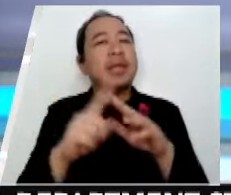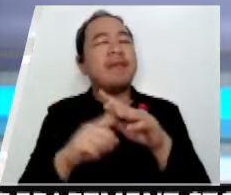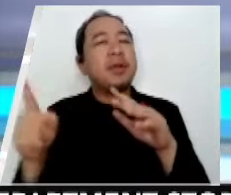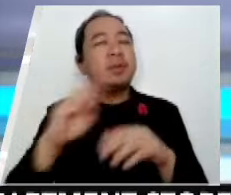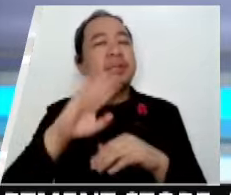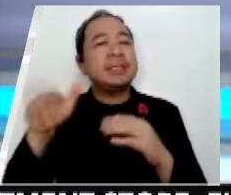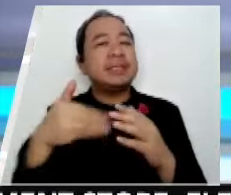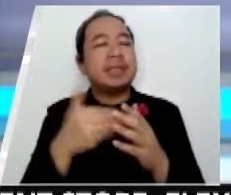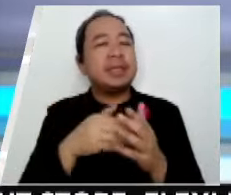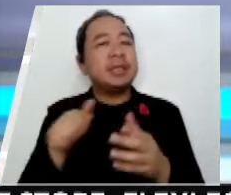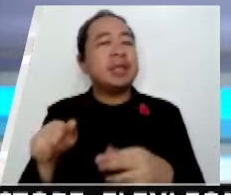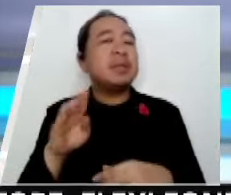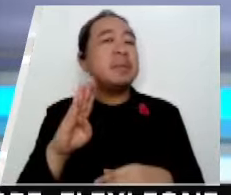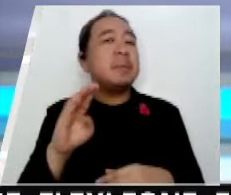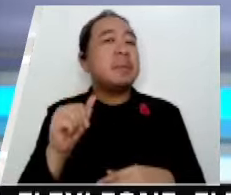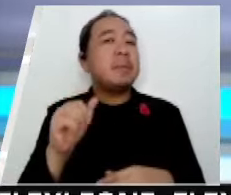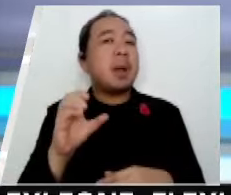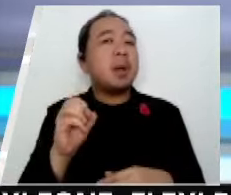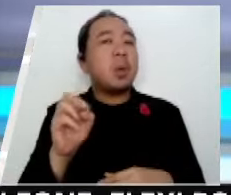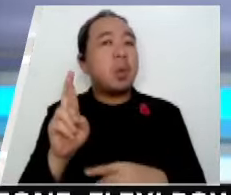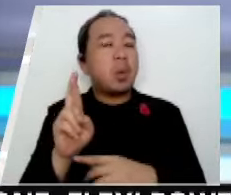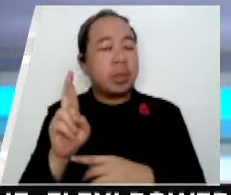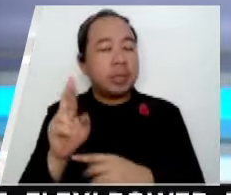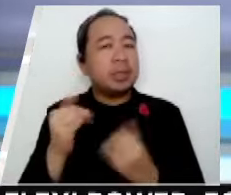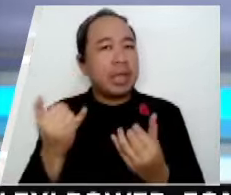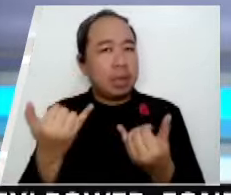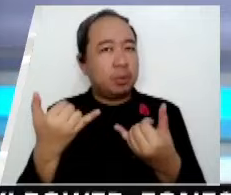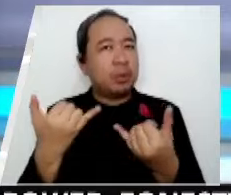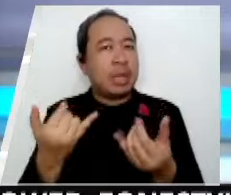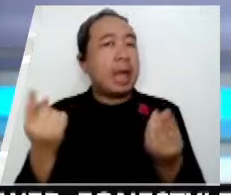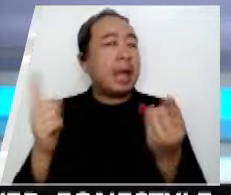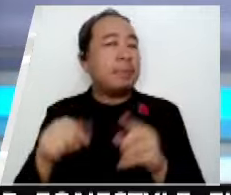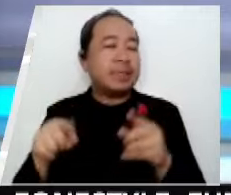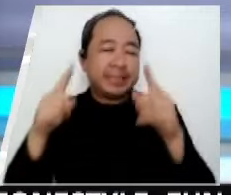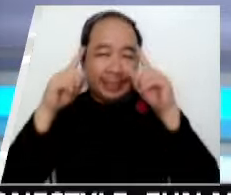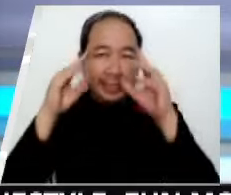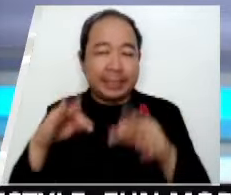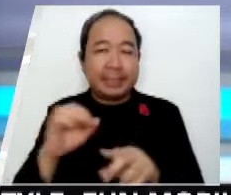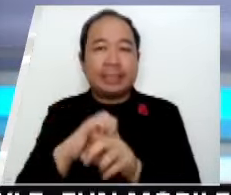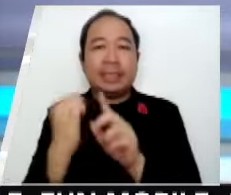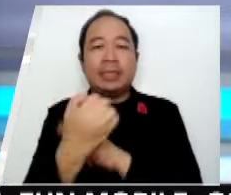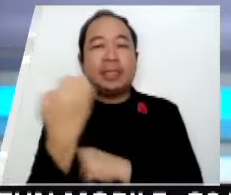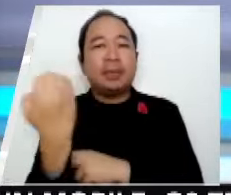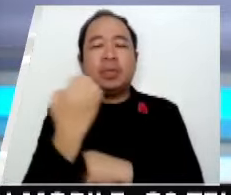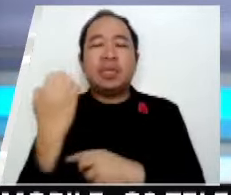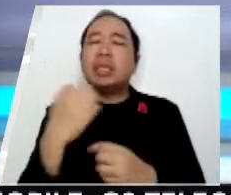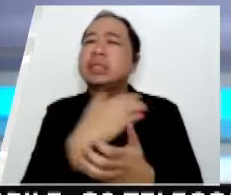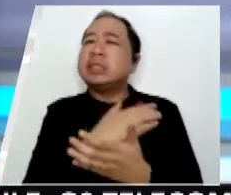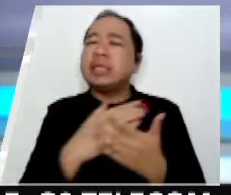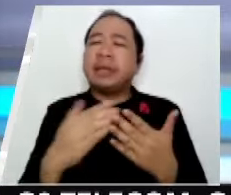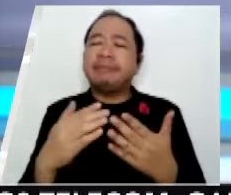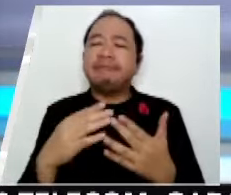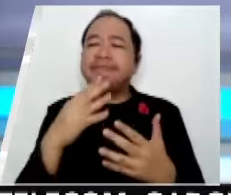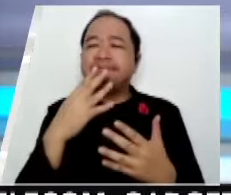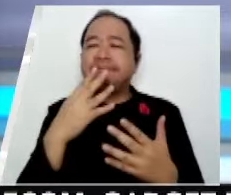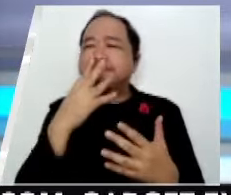Bacoor na isinilalim na rin sa state of calamity. Ang ilan tila di alintana ang pananalasan ng bagyo at patuloy pa rin sa